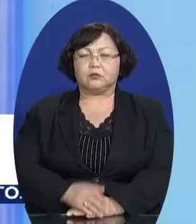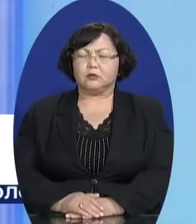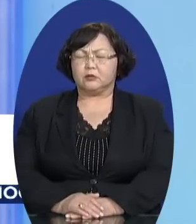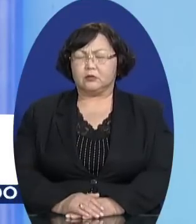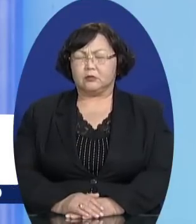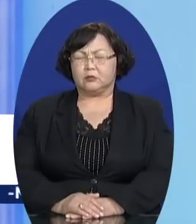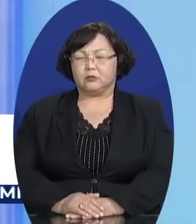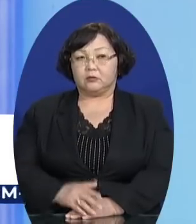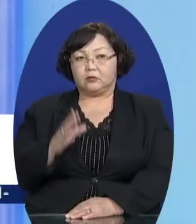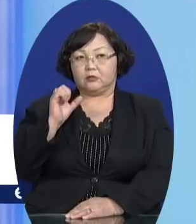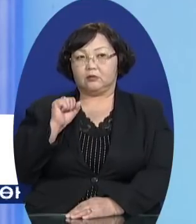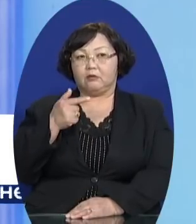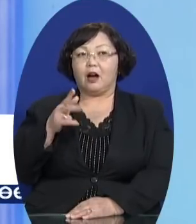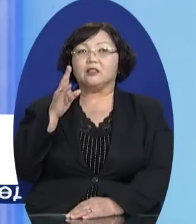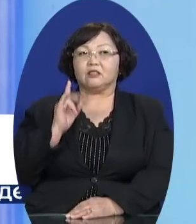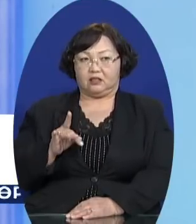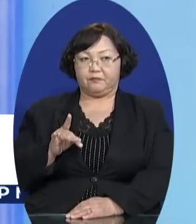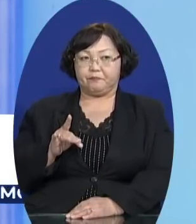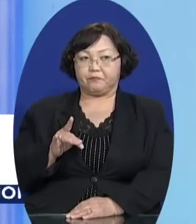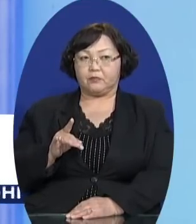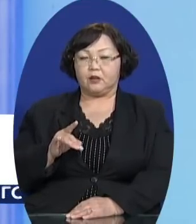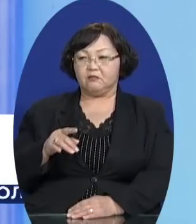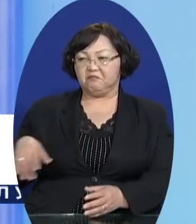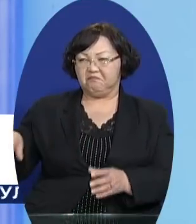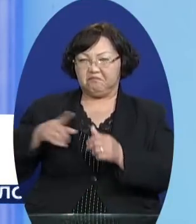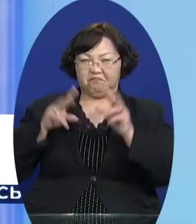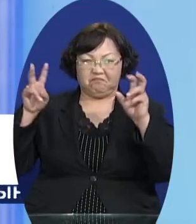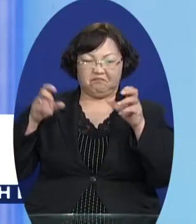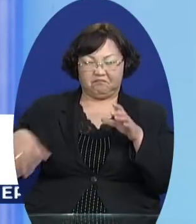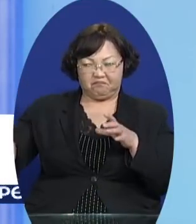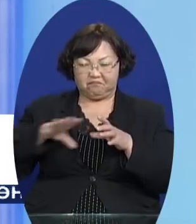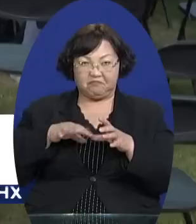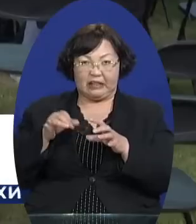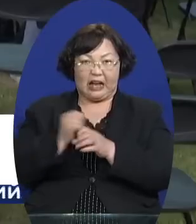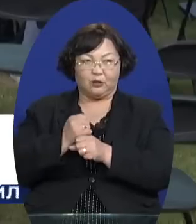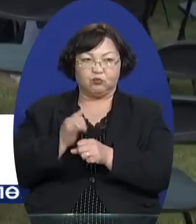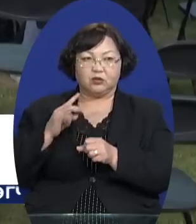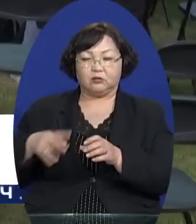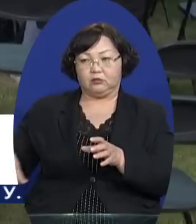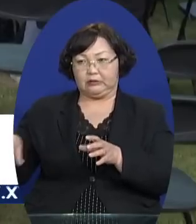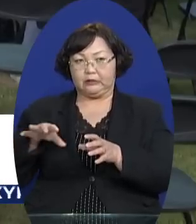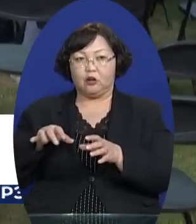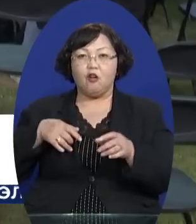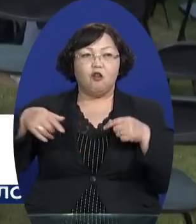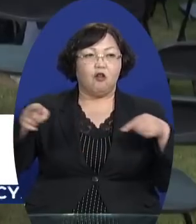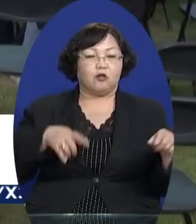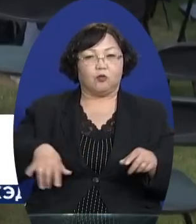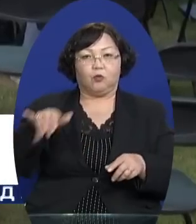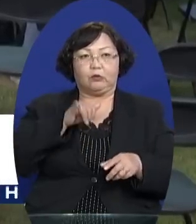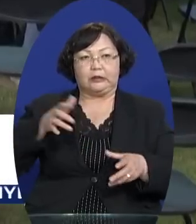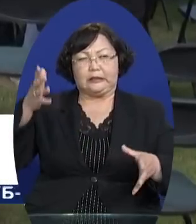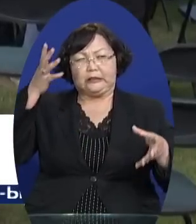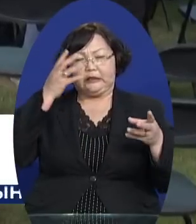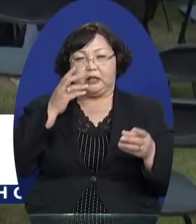Вагнер бүлэглэлийн цуурл алуурчид Беларусьд байрших нөхцөлд хөрс зэрэгтэй бүх улсад тогтворгүй байдал үүсэх аюул улам нэмэгдэнэ гэсэн